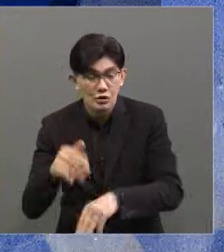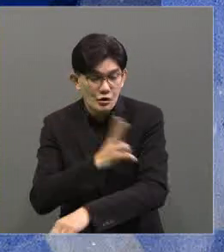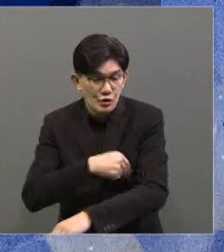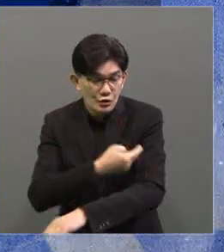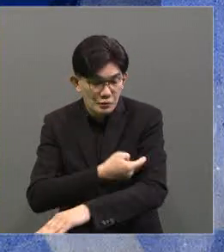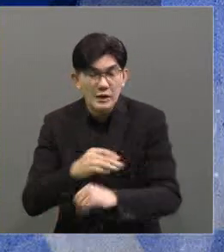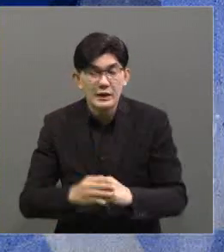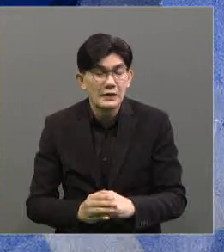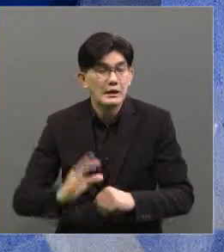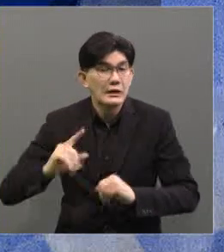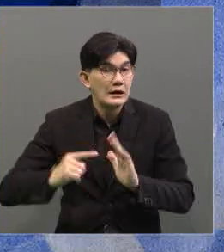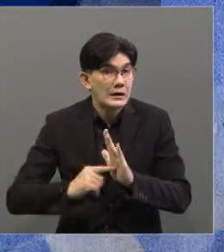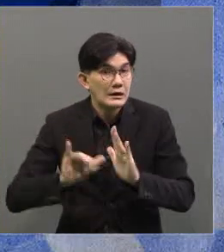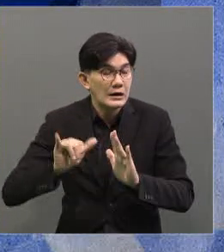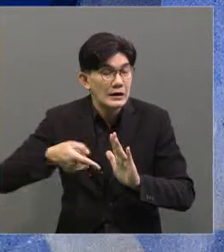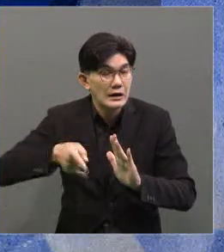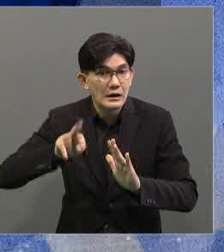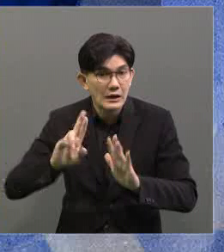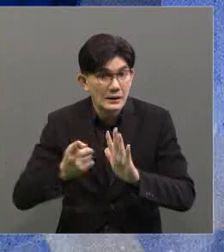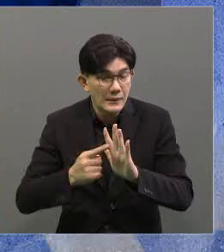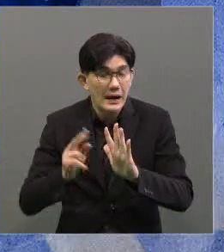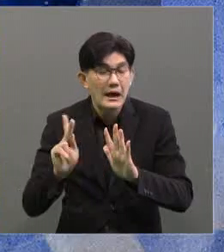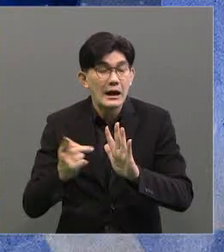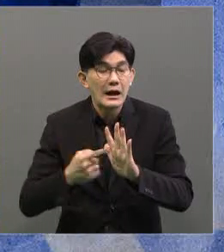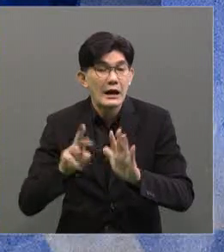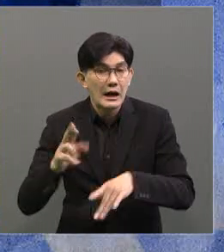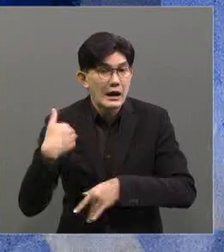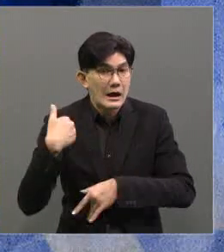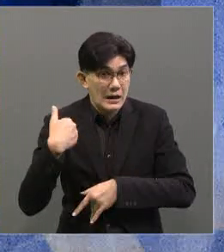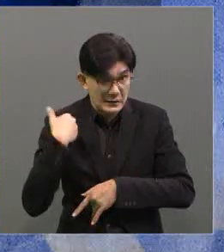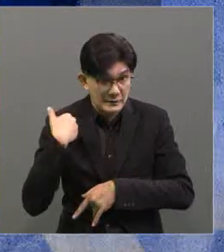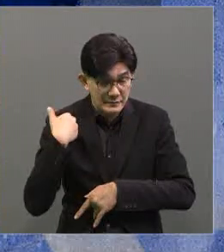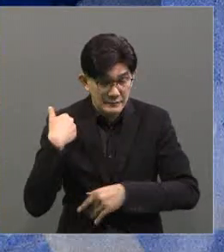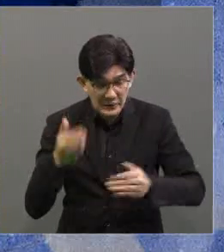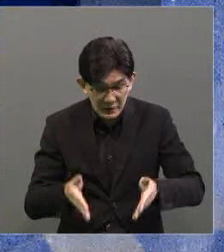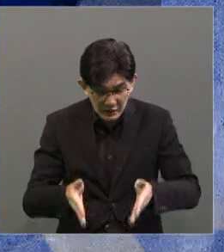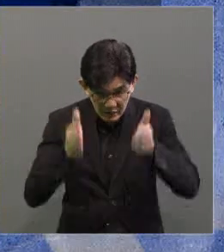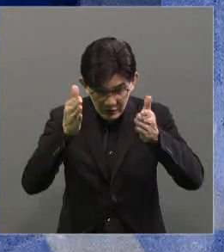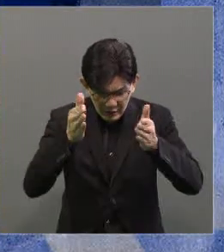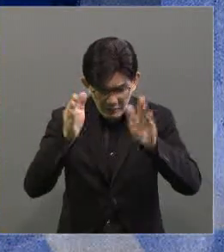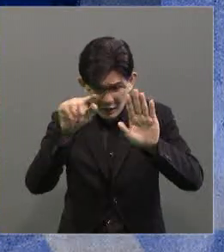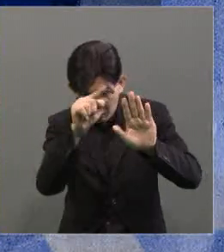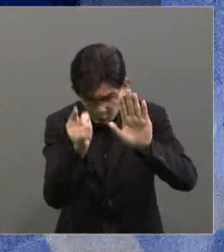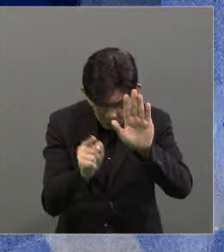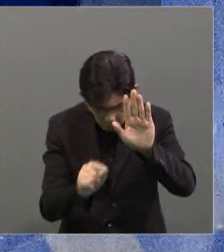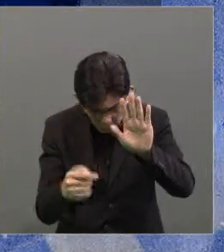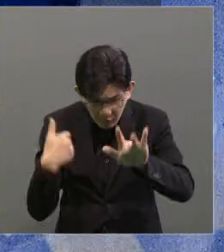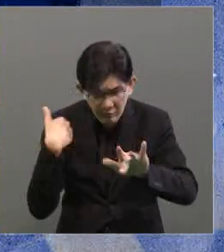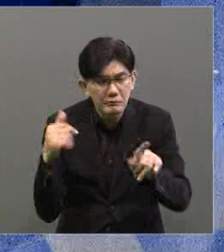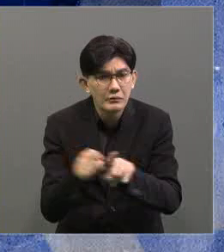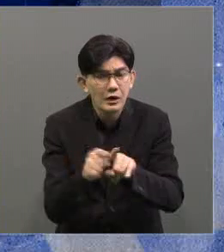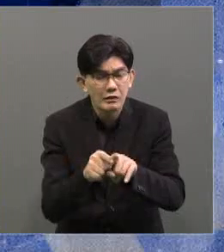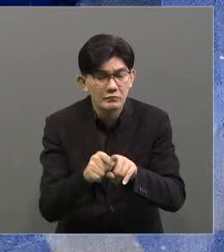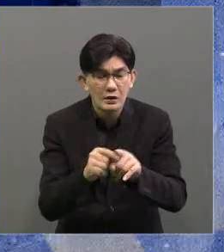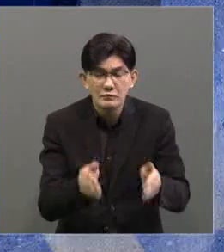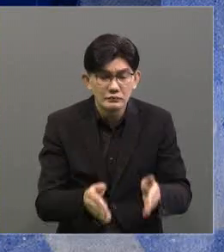าลชัยปราการค่ะอาคารผู้ป่วยนอกหลังเก่าก็มีรอยร้าวบนผนังหลายจุดโดยทั้ง2แห่งไม่ได้รับผลกระทบด้านโครงสร้